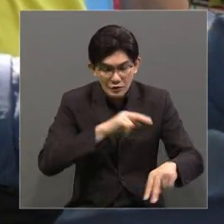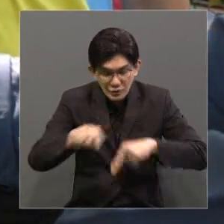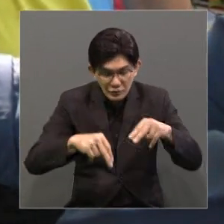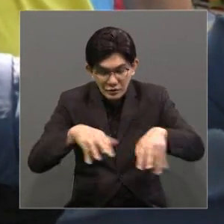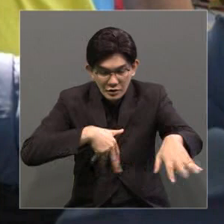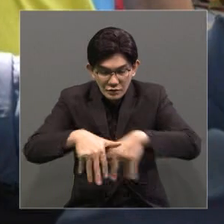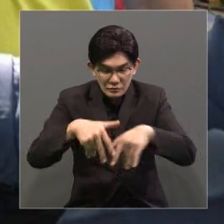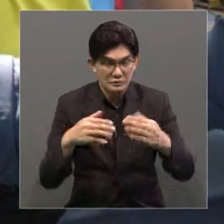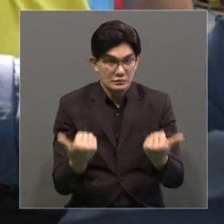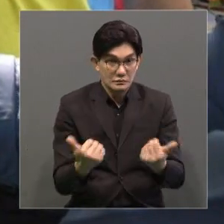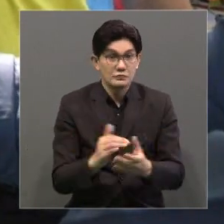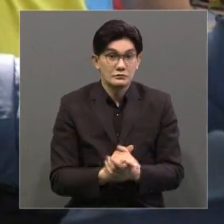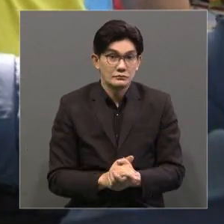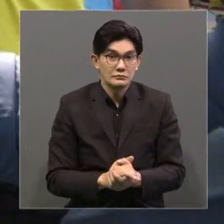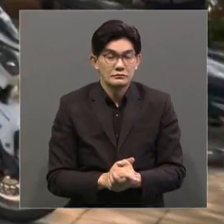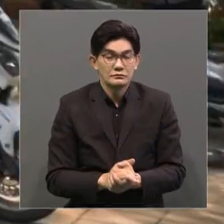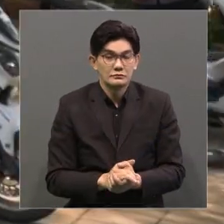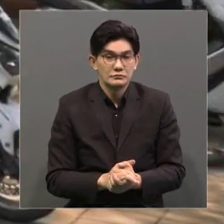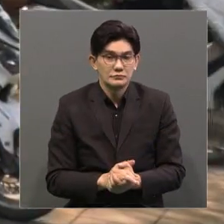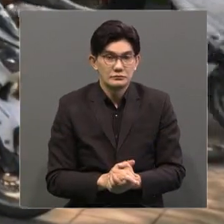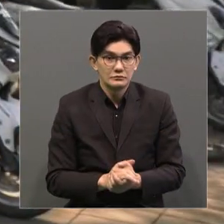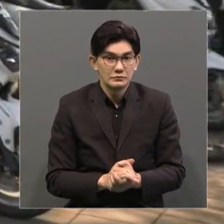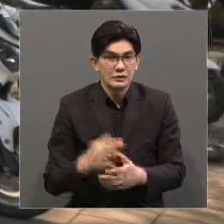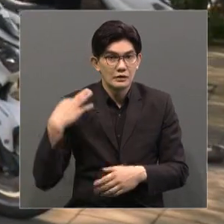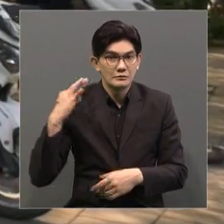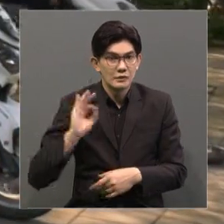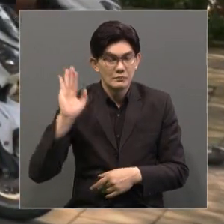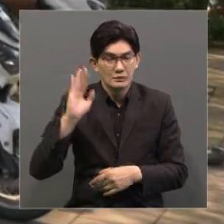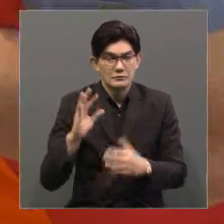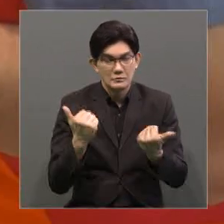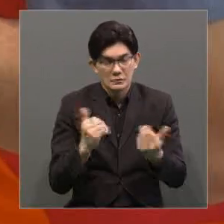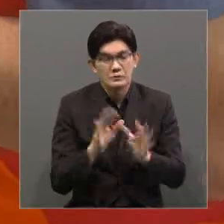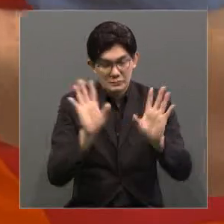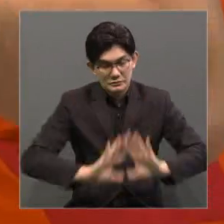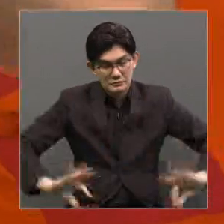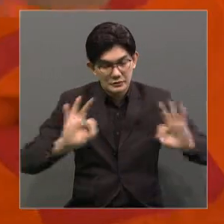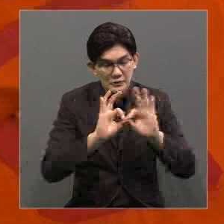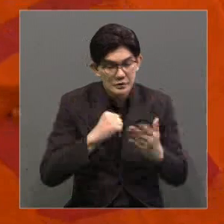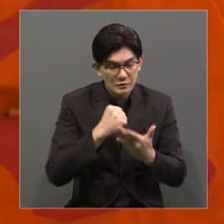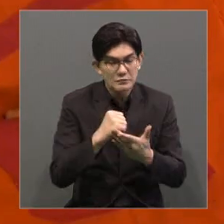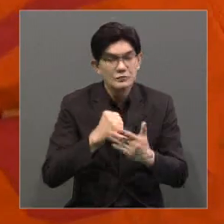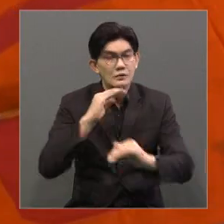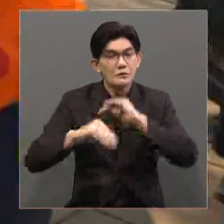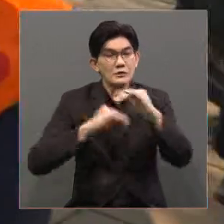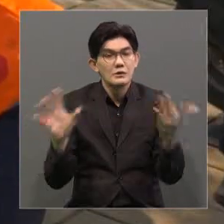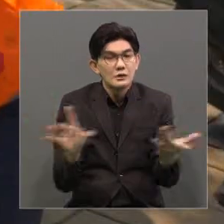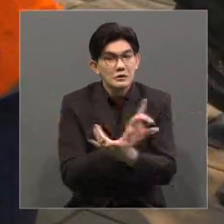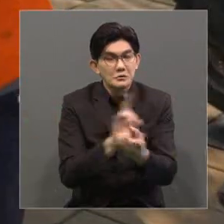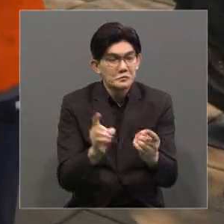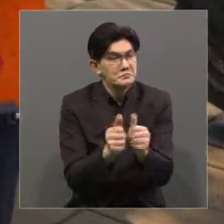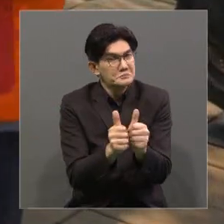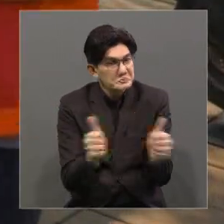ชนครั้งนี้ด้วยนะครับ จิตอาสาสาธารณะนับเป็นสิ่งสำคัญที่ช่วยขับเคลื่อนสังคมให้เป็นสังคมที่น่า